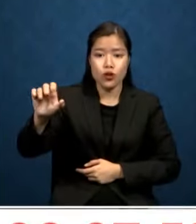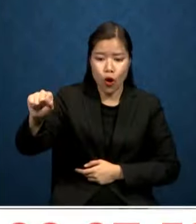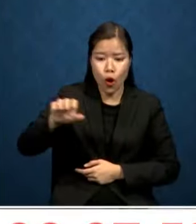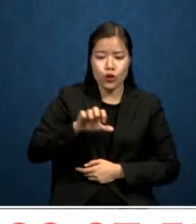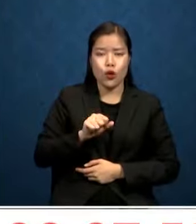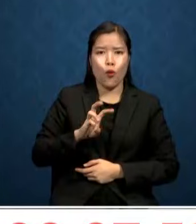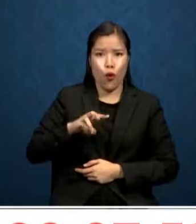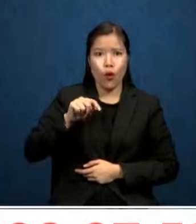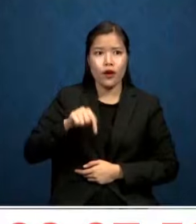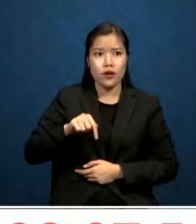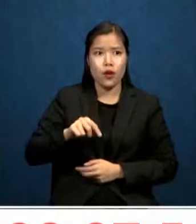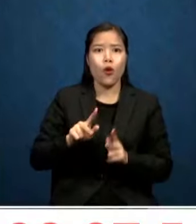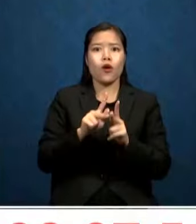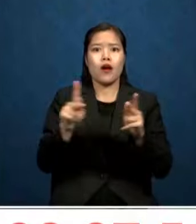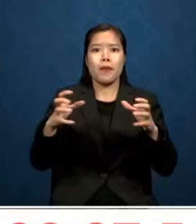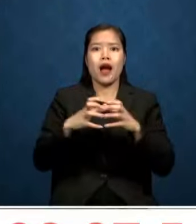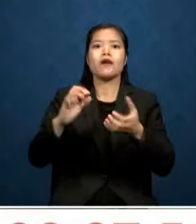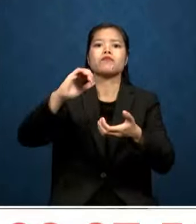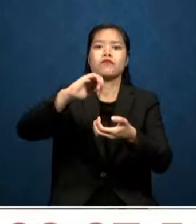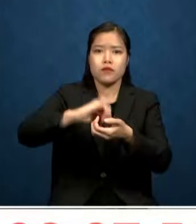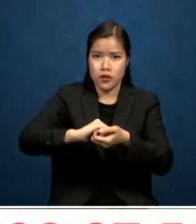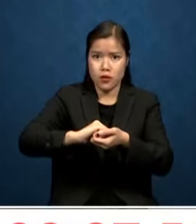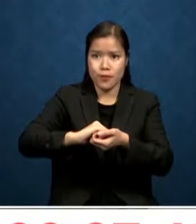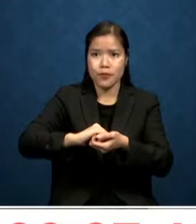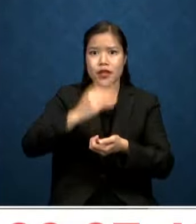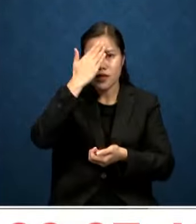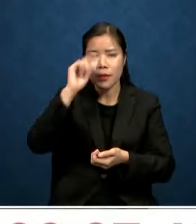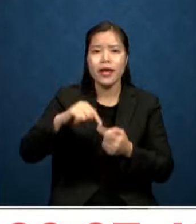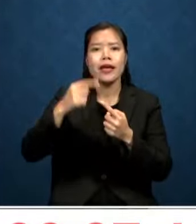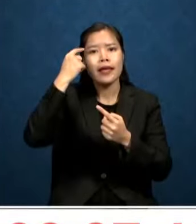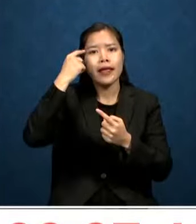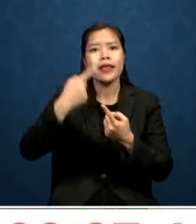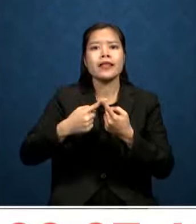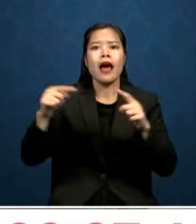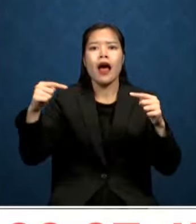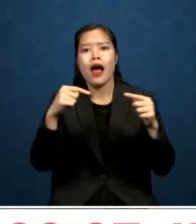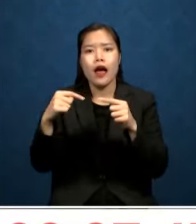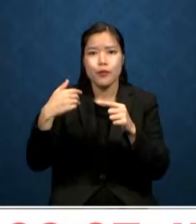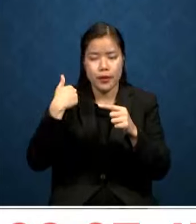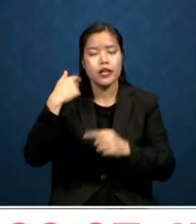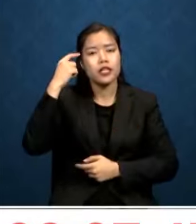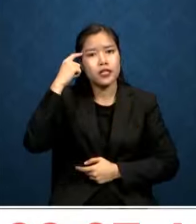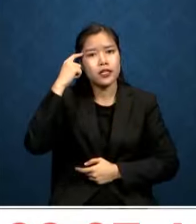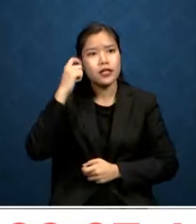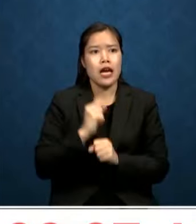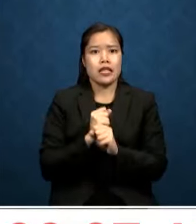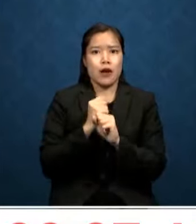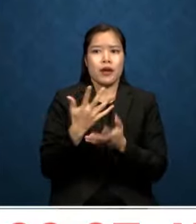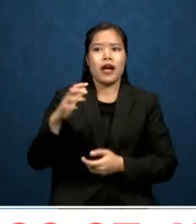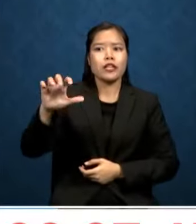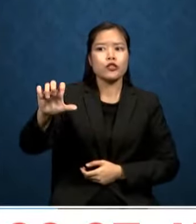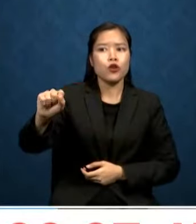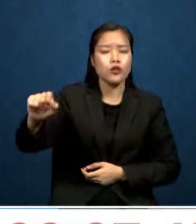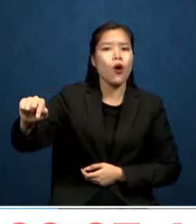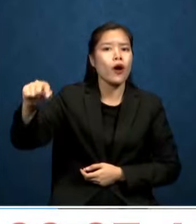จนกระทั่งต้องตั้งกรรมาธิการร่วมขึ้นมานี่เป็นโจทย์ของความขัดแย้งทีนี้เราจะทํายังไงให้สภาผู้แทนราษฎรเชื่อว่าสิ่ง